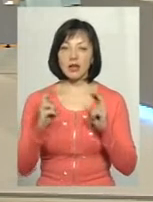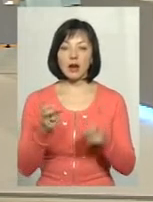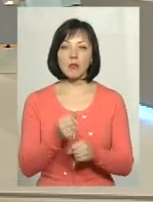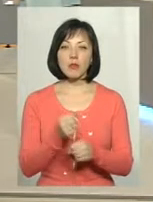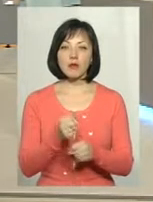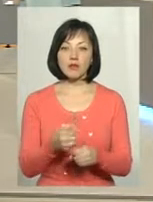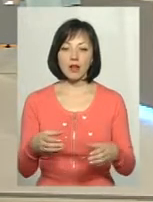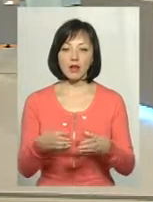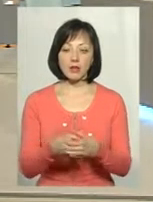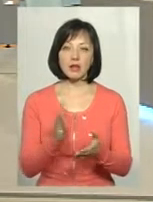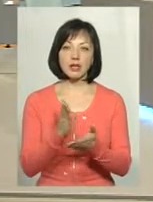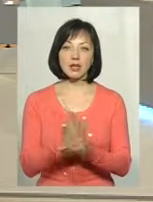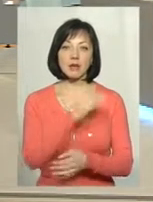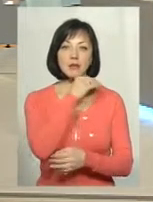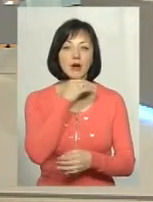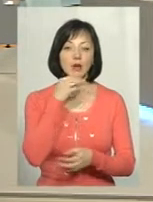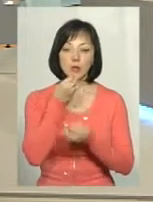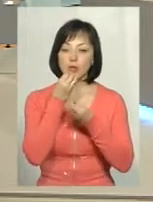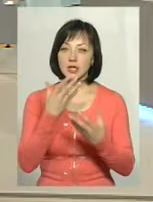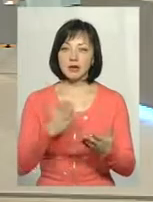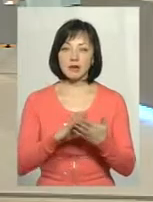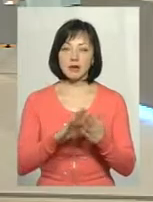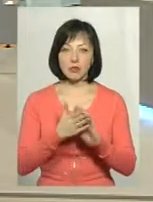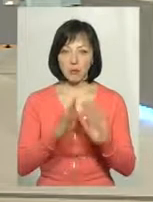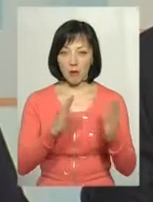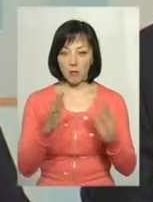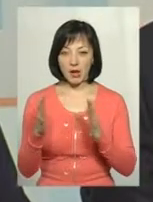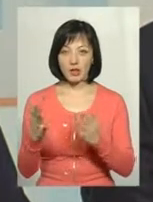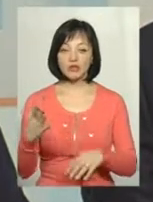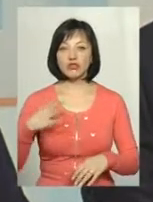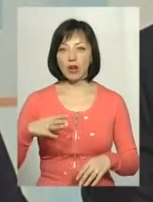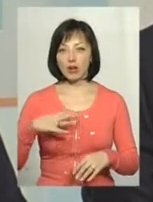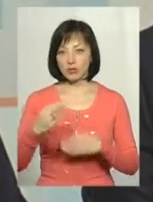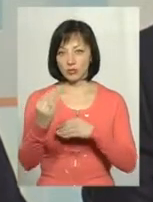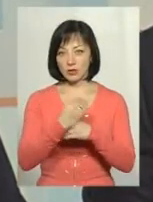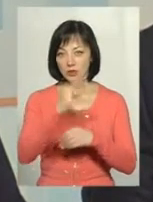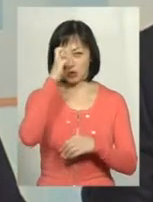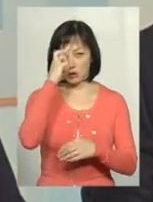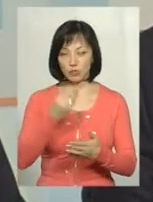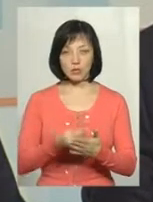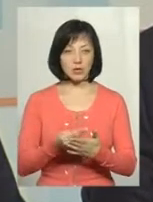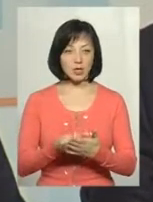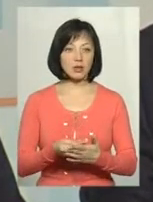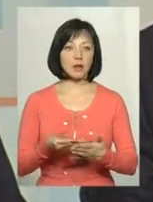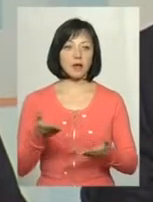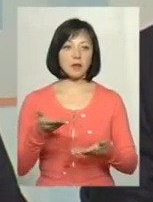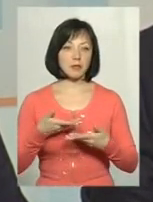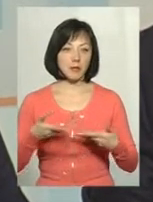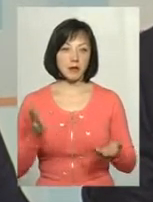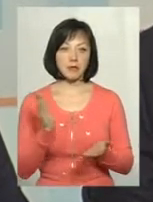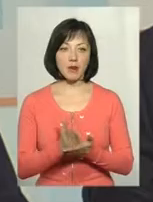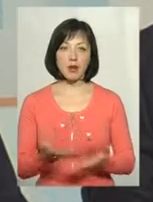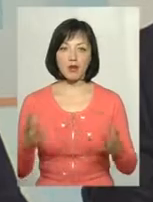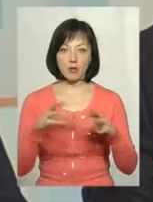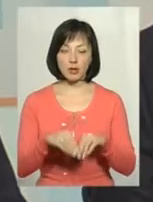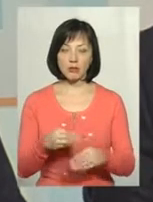багато позитивних моментів, адже не чекаючи субвенції державного бюджету, ми мали об'єднаний бюджет, було